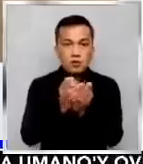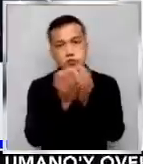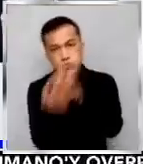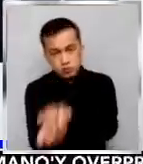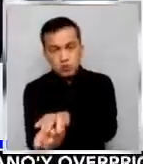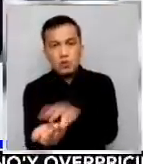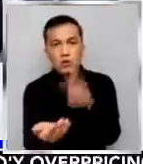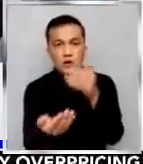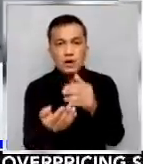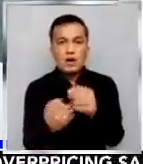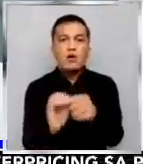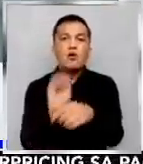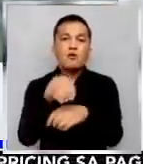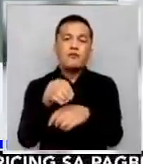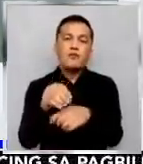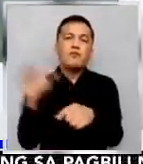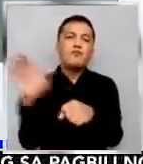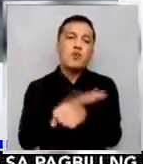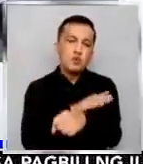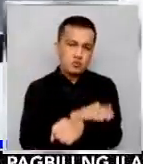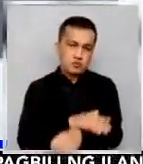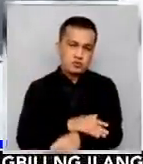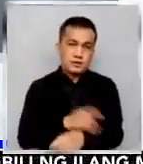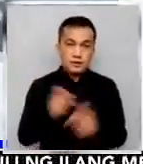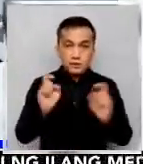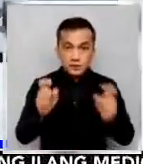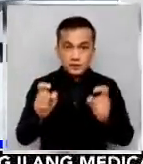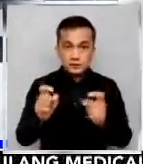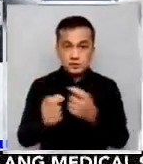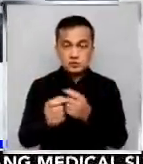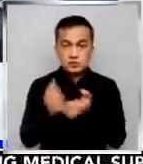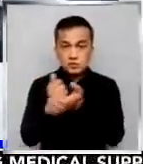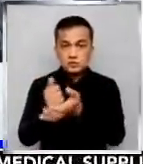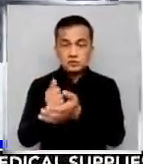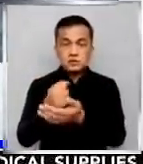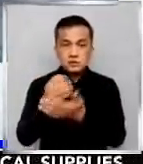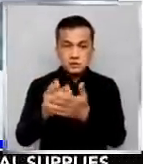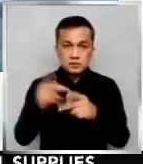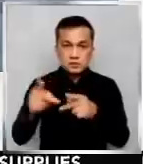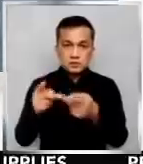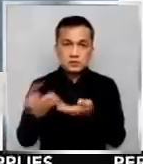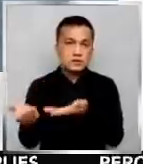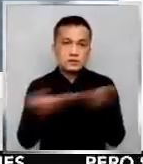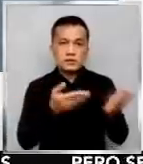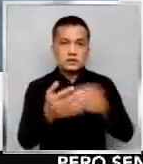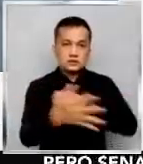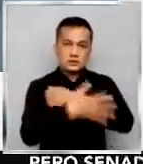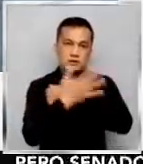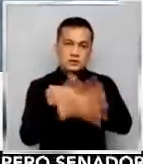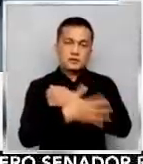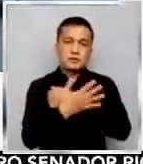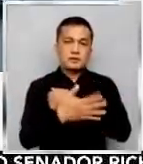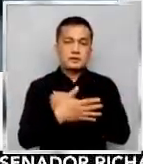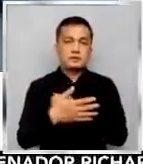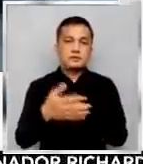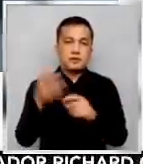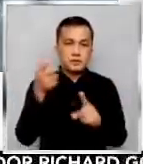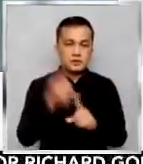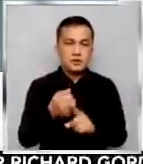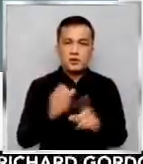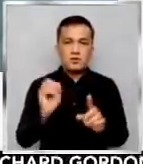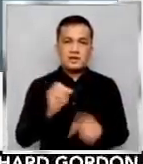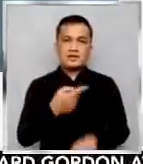overloading. Agad namang sumaklolo ang ilang residente at nadala sa Pampanga ang mga biktima. Wala namang nasaktan sa insidente. Emil